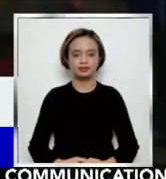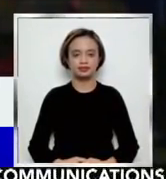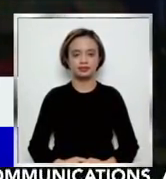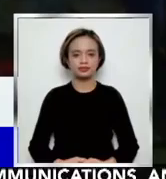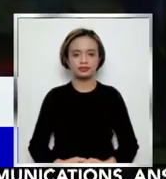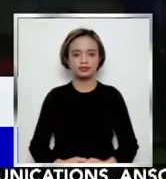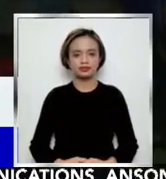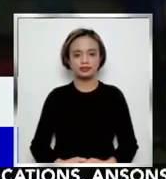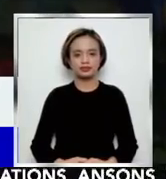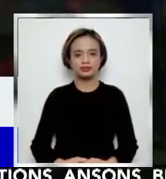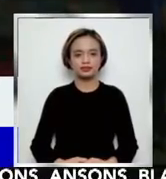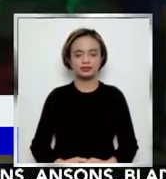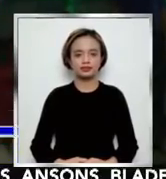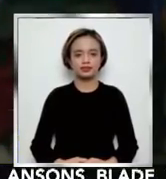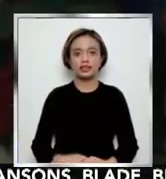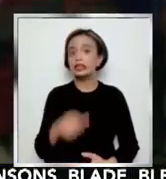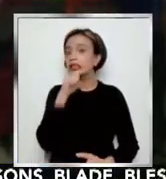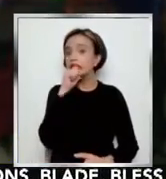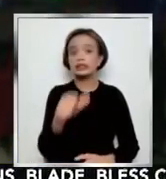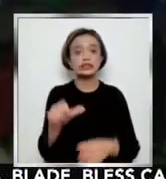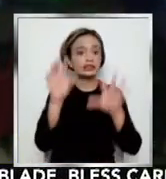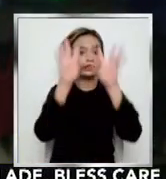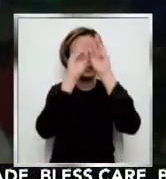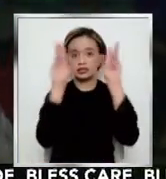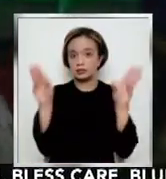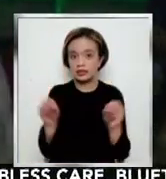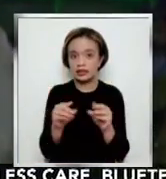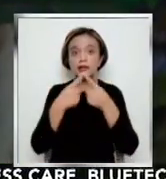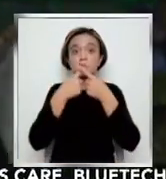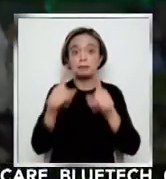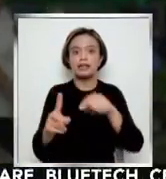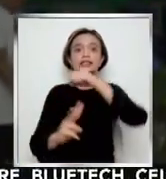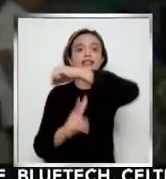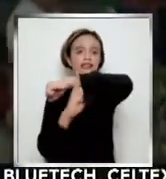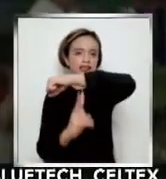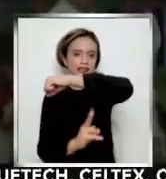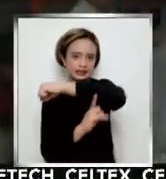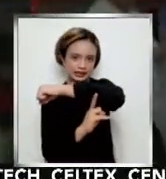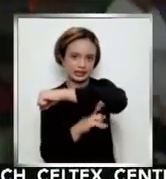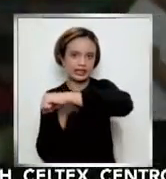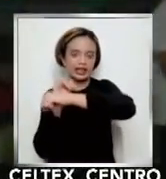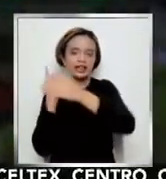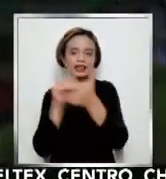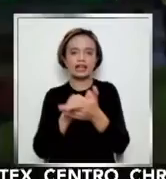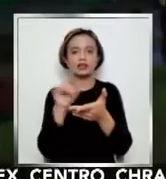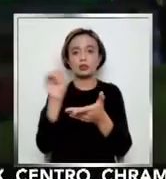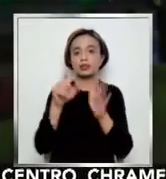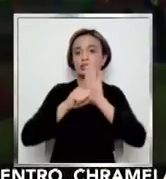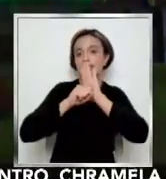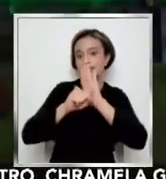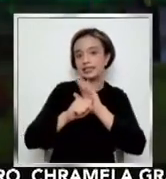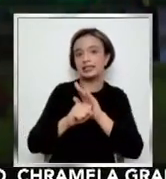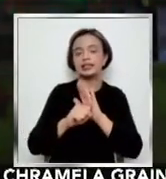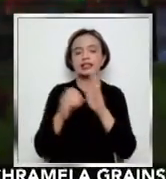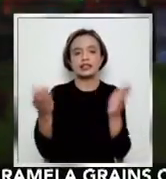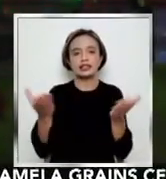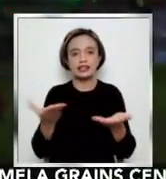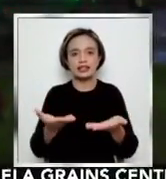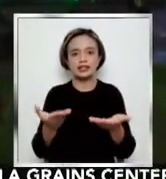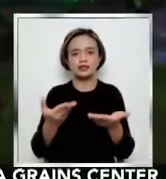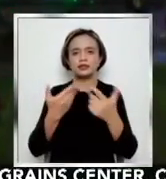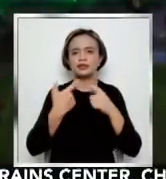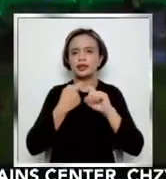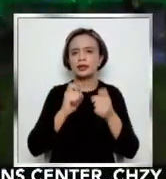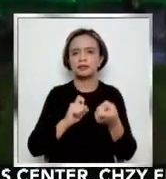Mel, hindi Christmas tree kundi tulay ang tumatayong simbolo ng Pasko dito sa Parklinks Estates na tumatawid sa pagitan